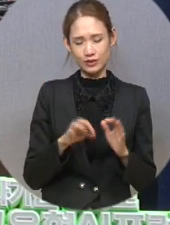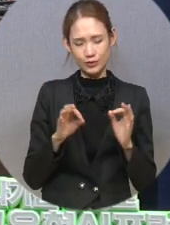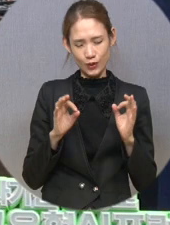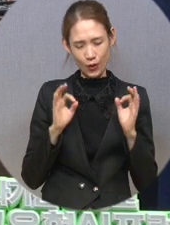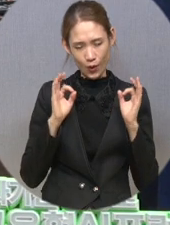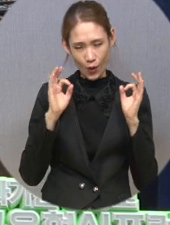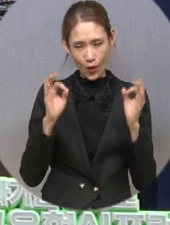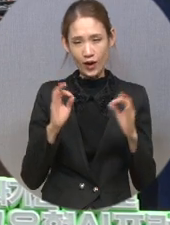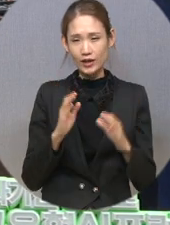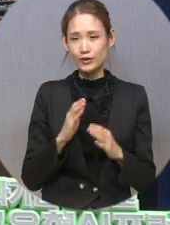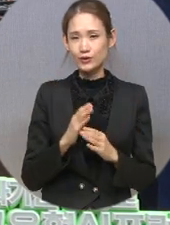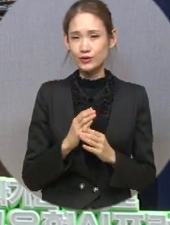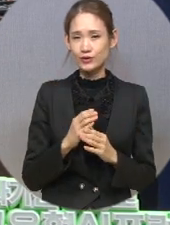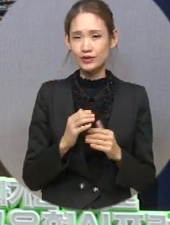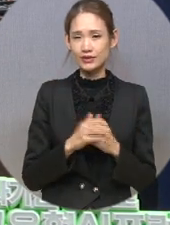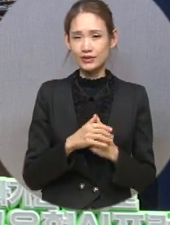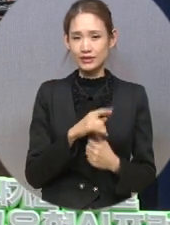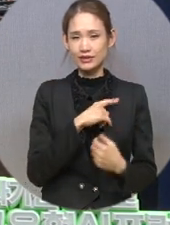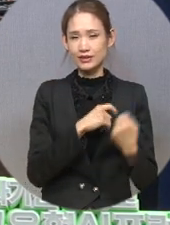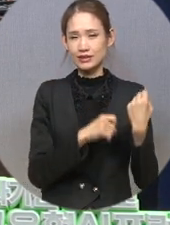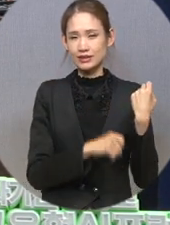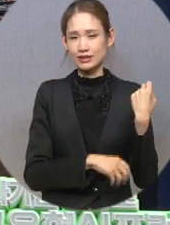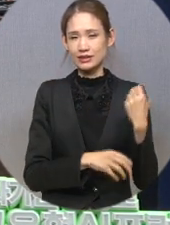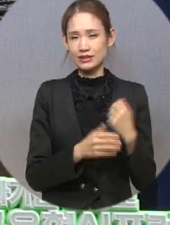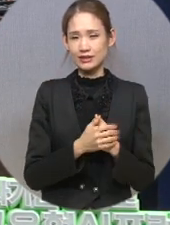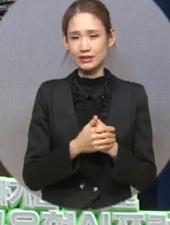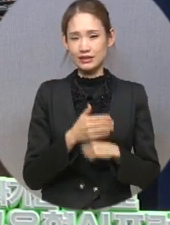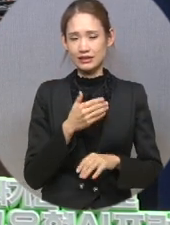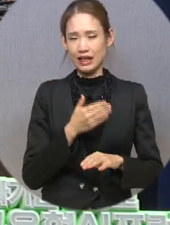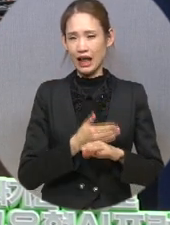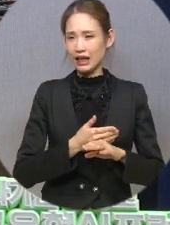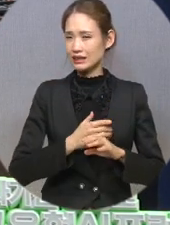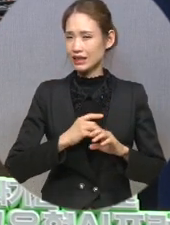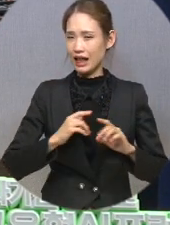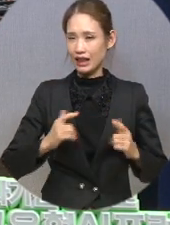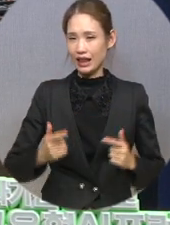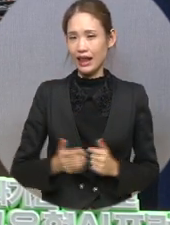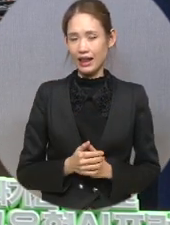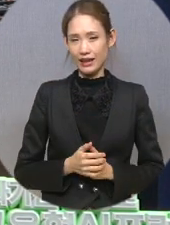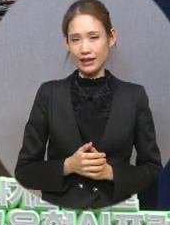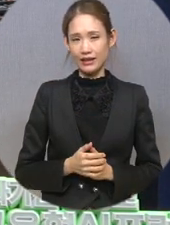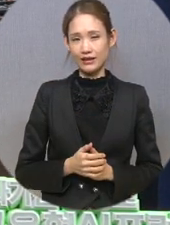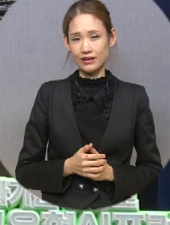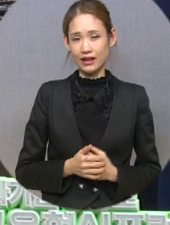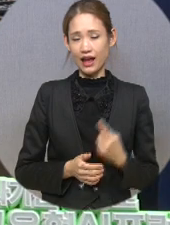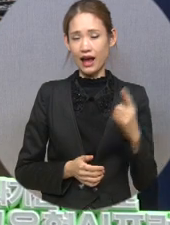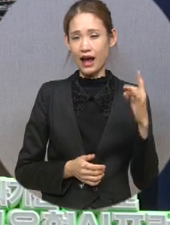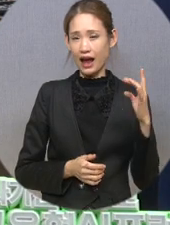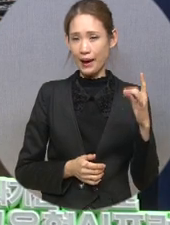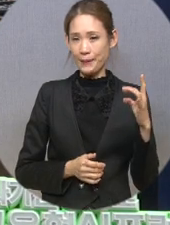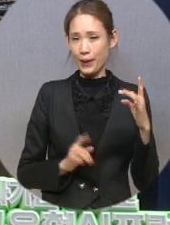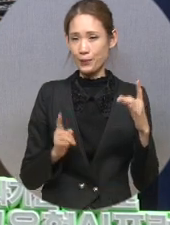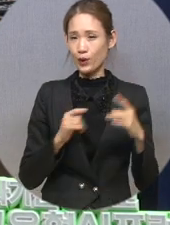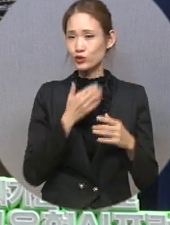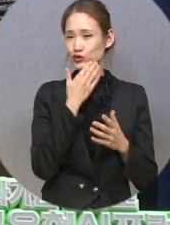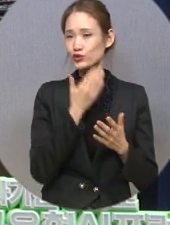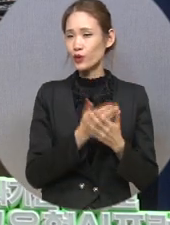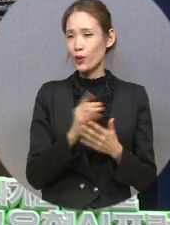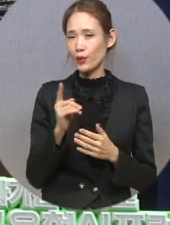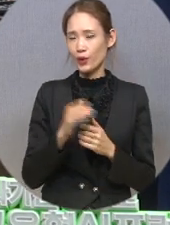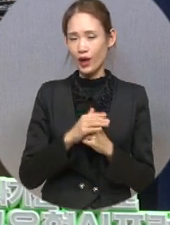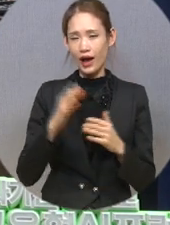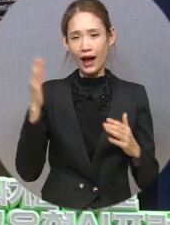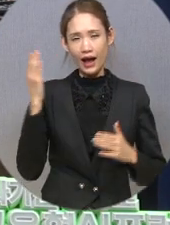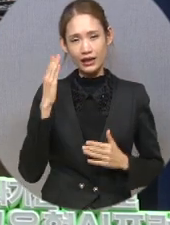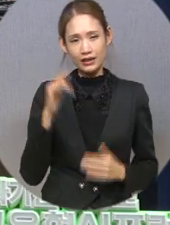그런 근본적인 생각은 다르지 않을 거라고 보는데, 다만 그 학생들이